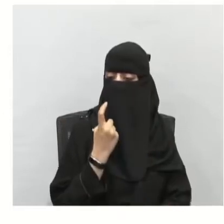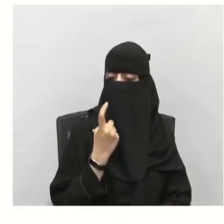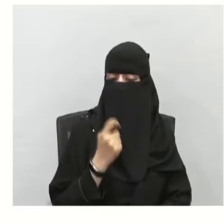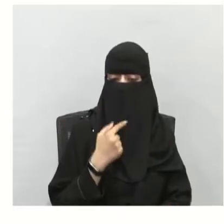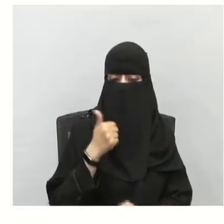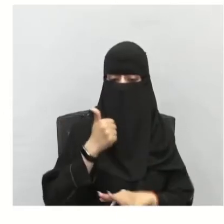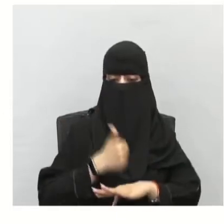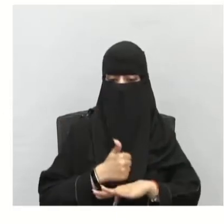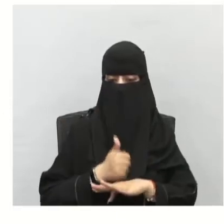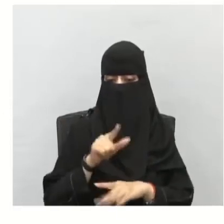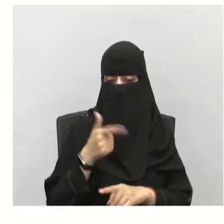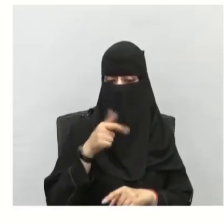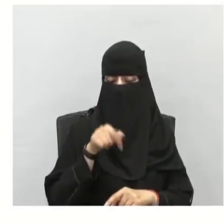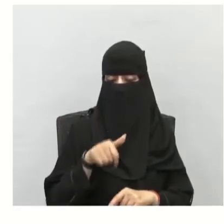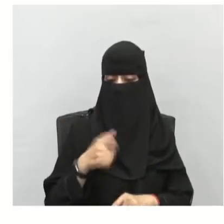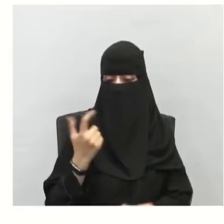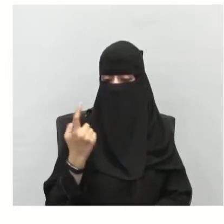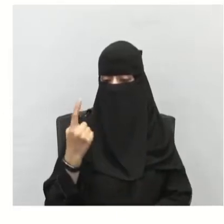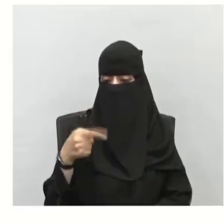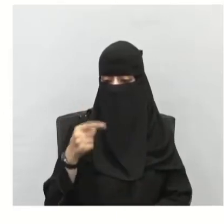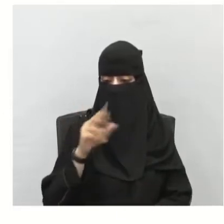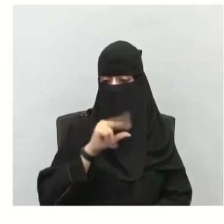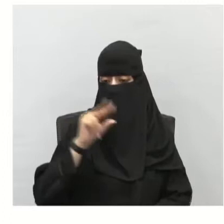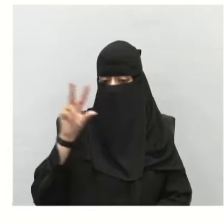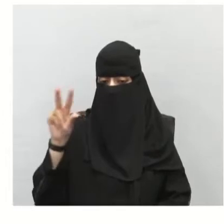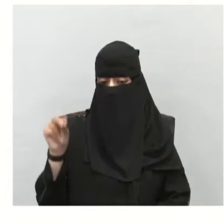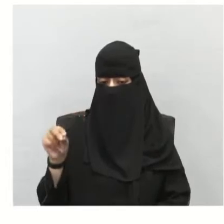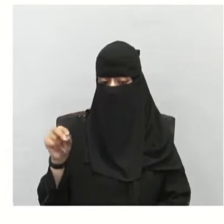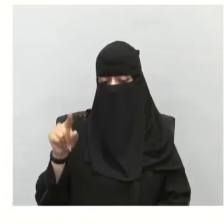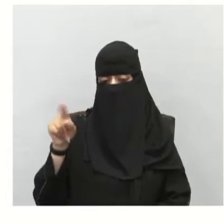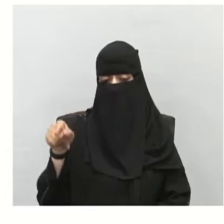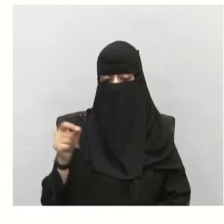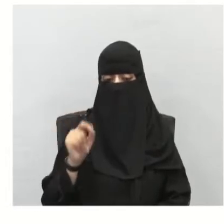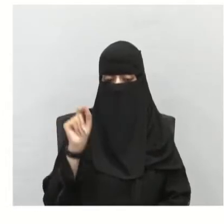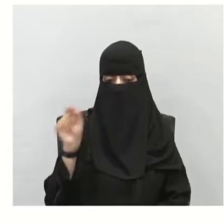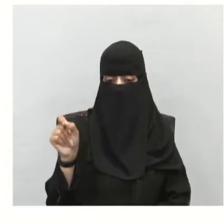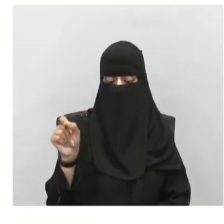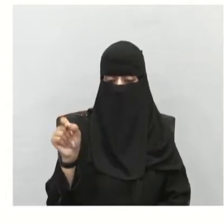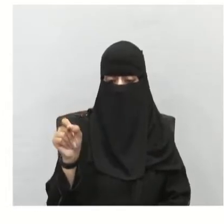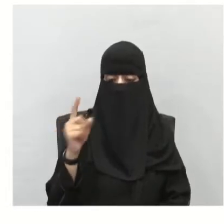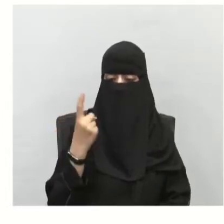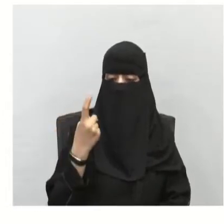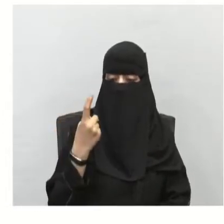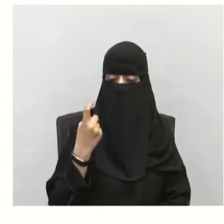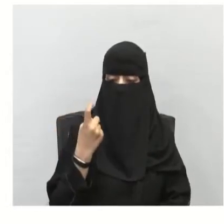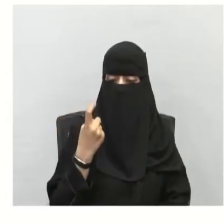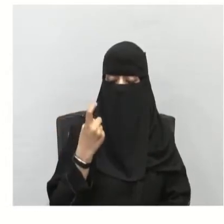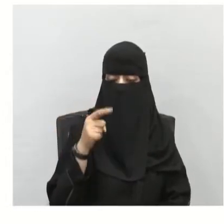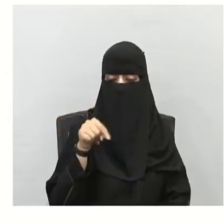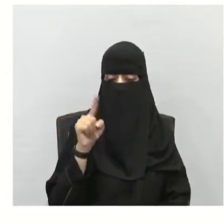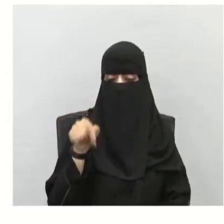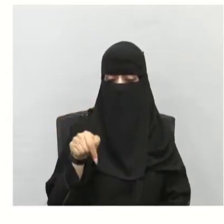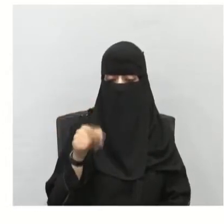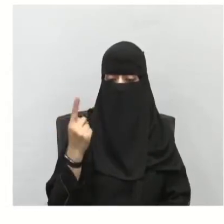العدد الأساسي هنا 10، هنا العدد نفسه 10 وفي الأحاد 0، إذا 100. إذا